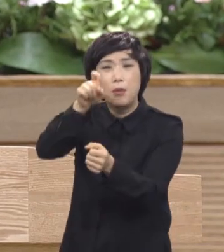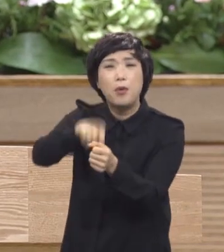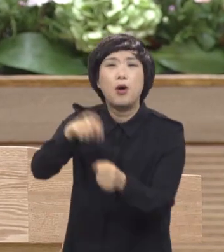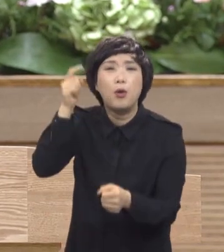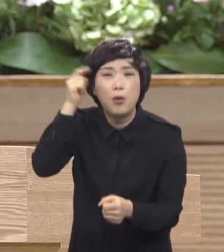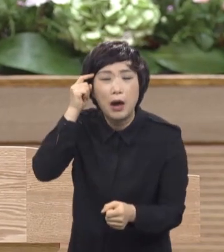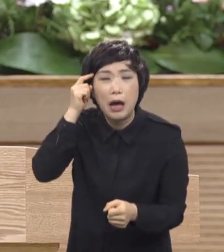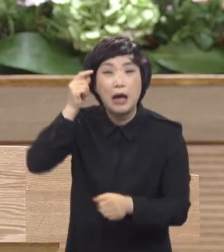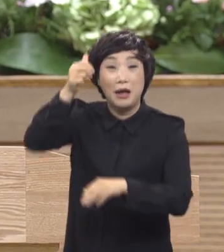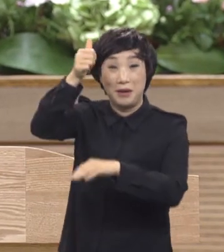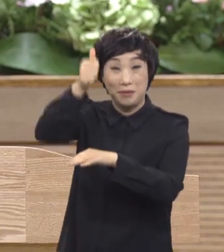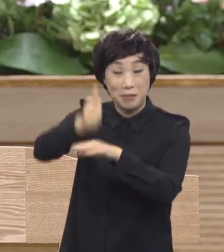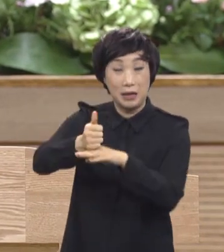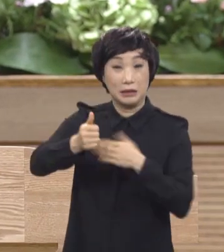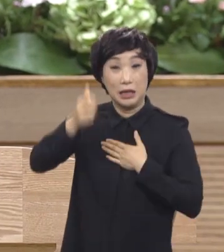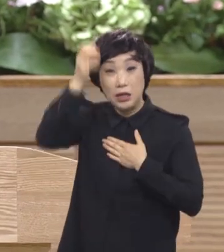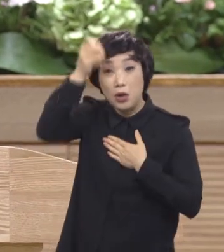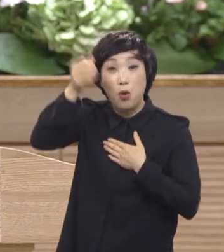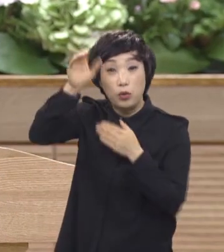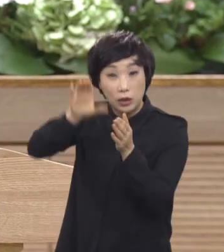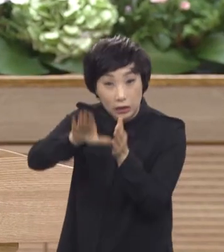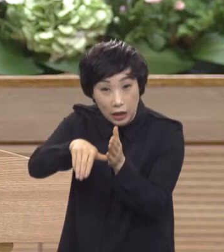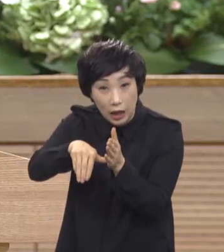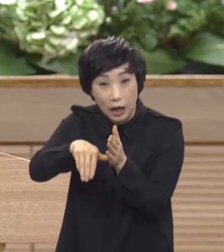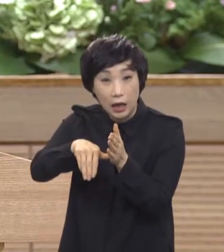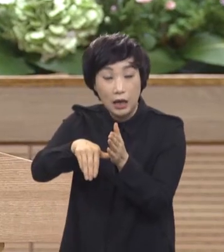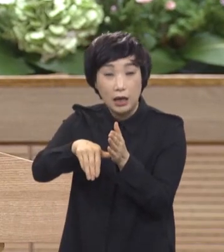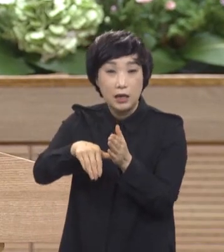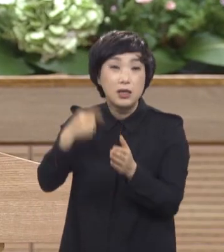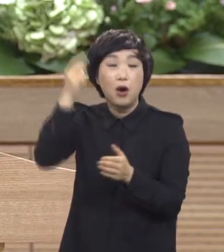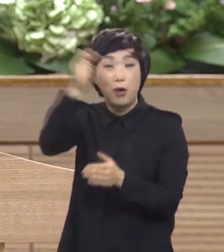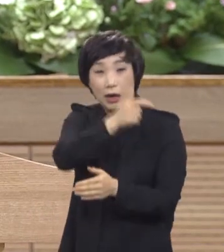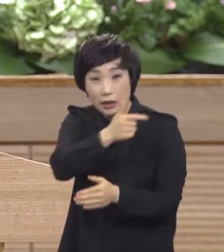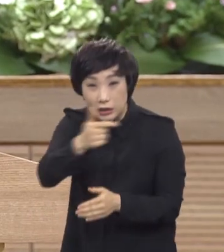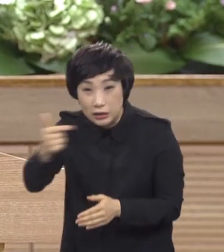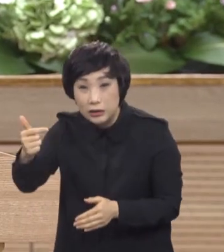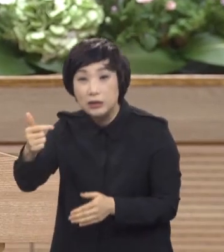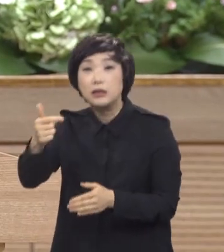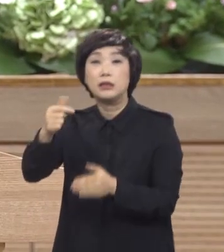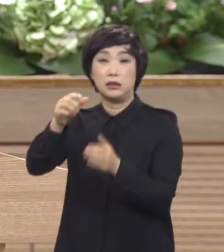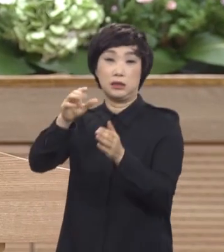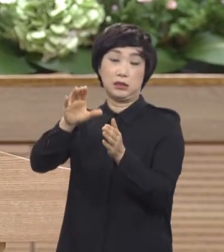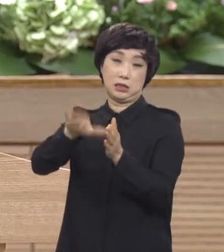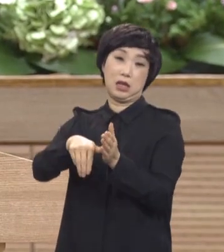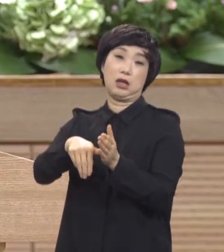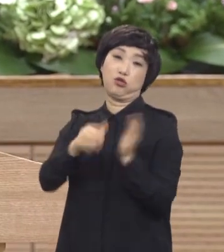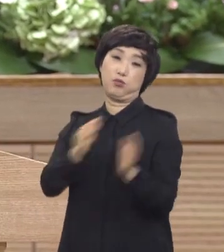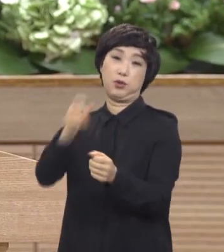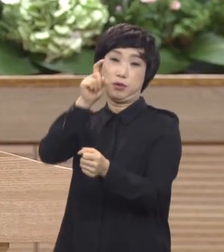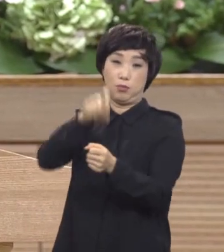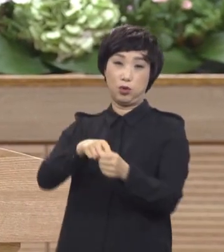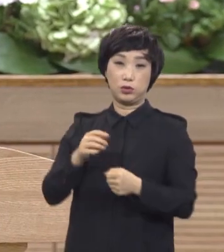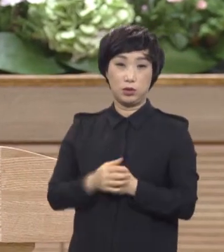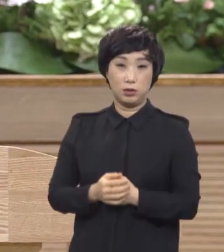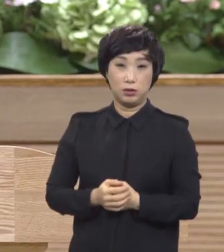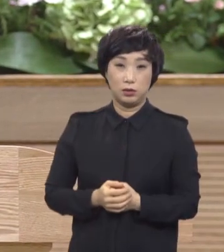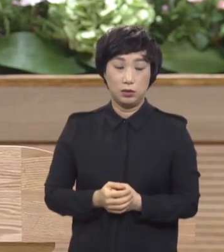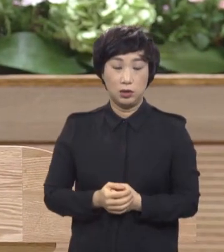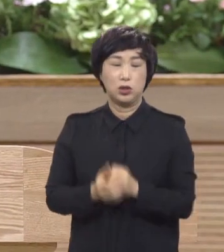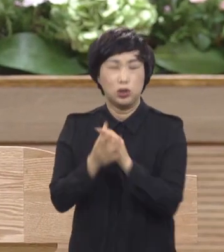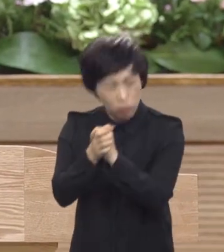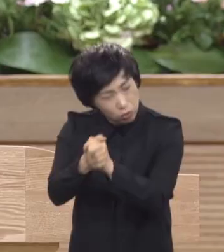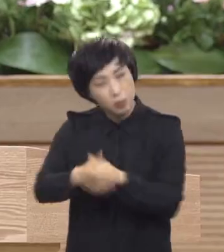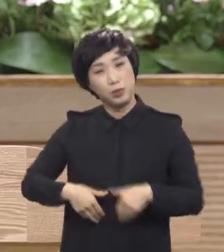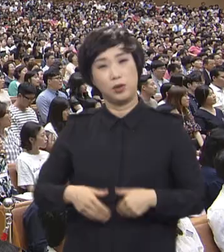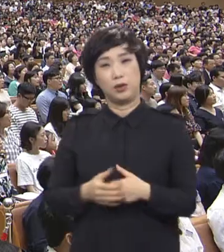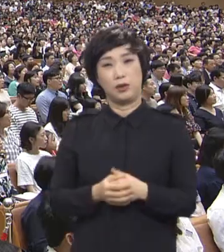최후의 내 영혼의 때가 가장 영광스러운 그날을 만들기 위하여 기도하는